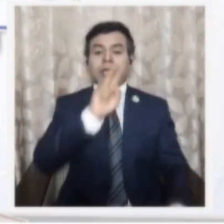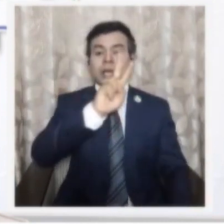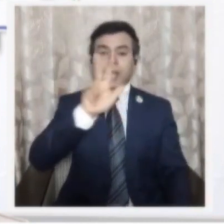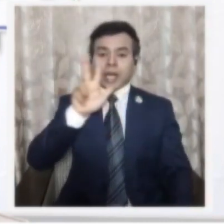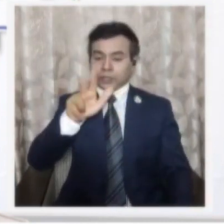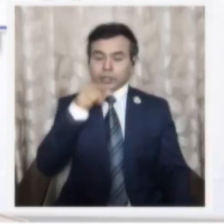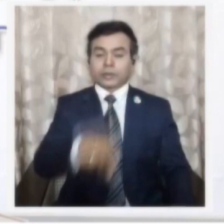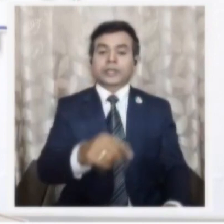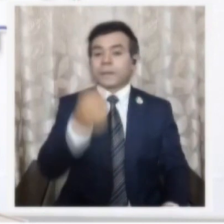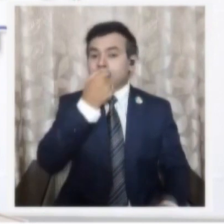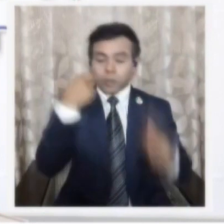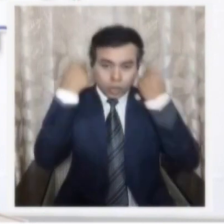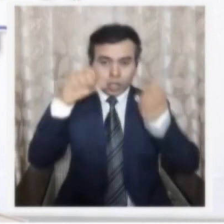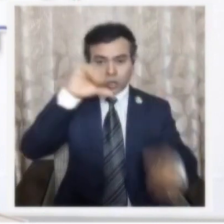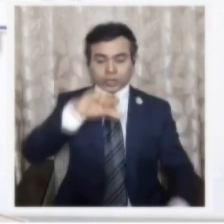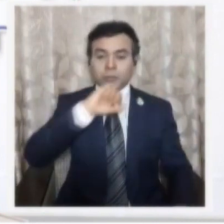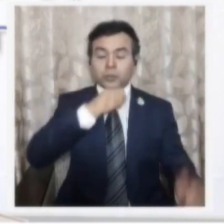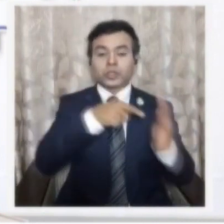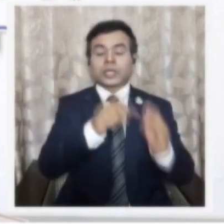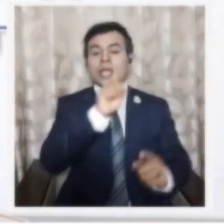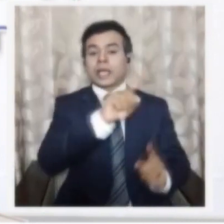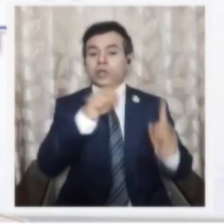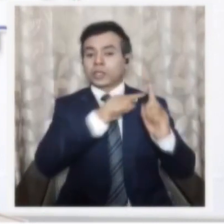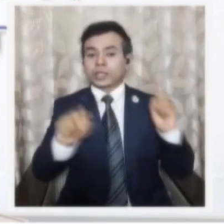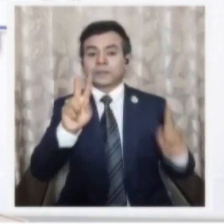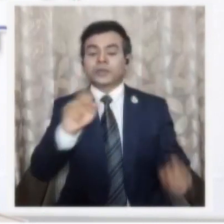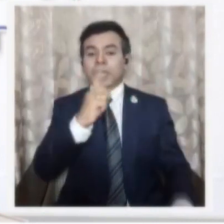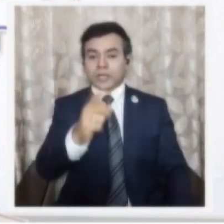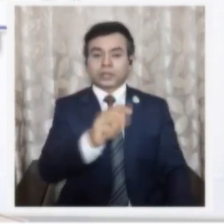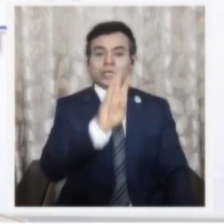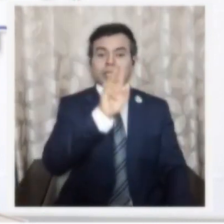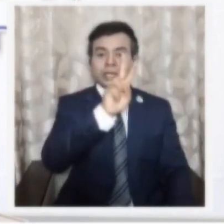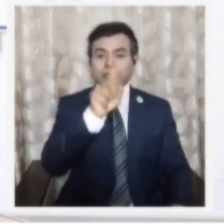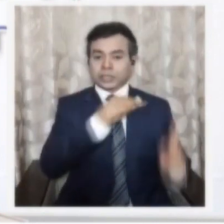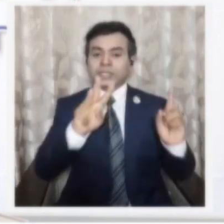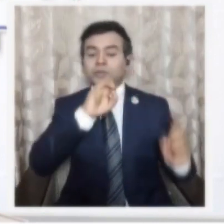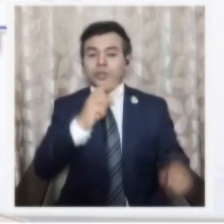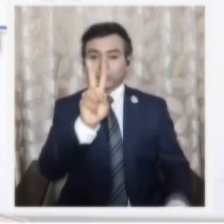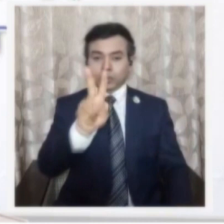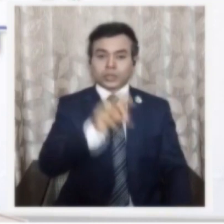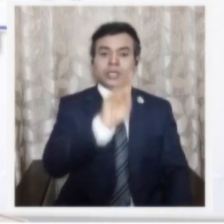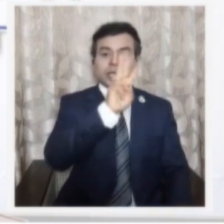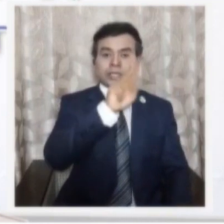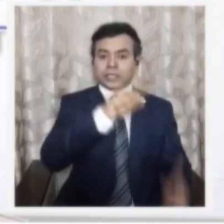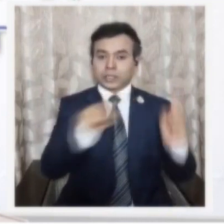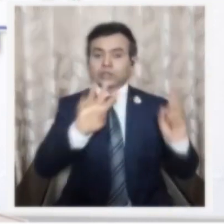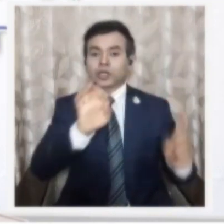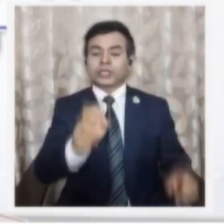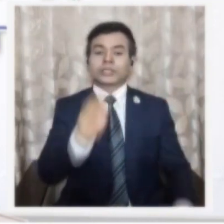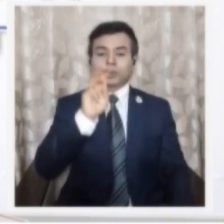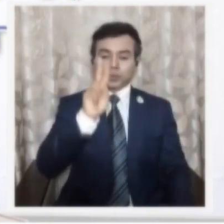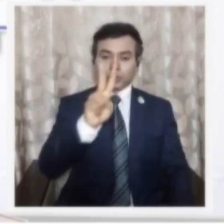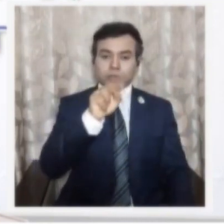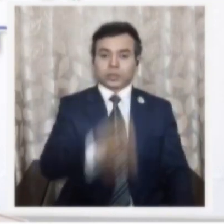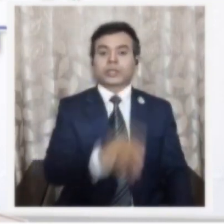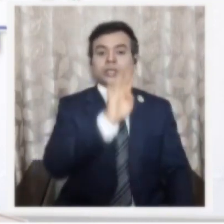মৃত্যুবরণ করেছেন তাদের মধ্যে পুরুষ 18 জন, নারী 9 জন। বয়স বিভাজনে 11 থেকে 20 বছর একজন, 21